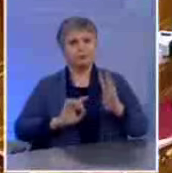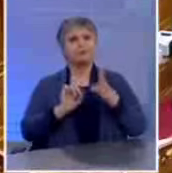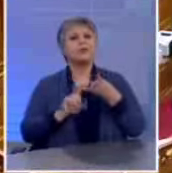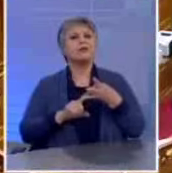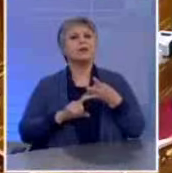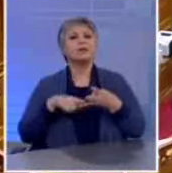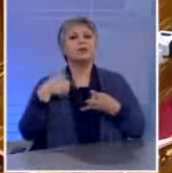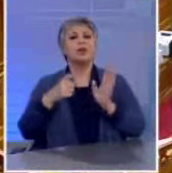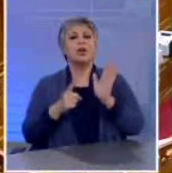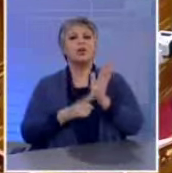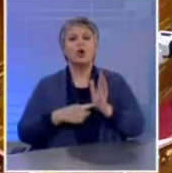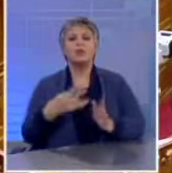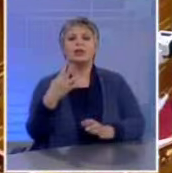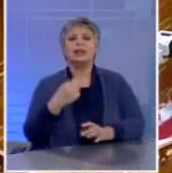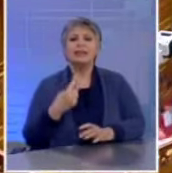Με τον νόμο